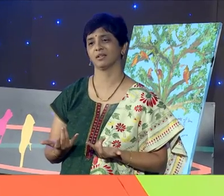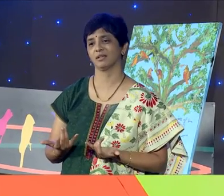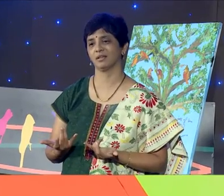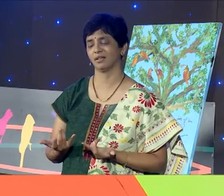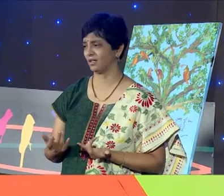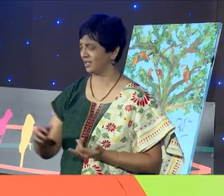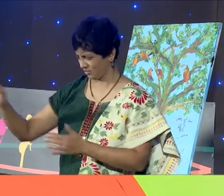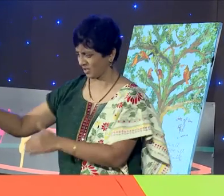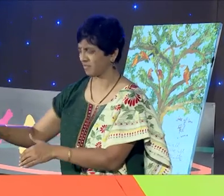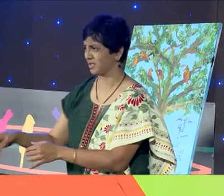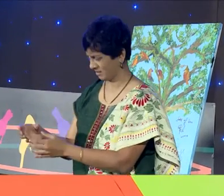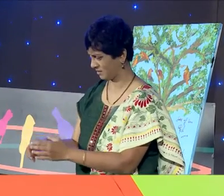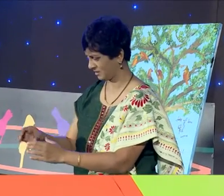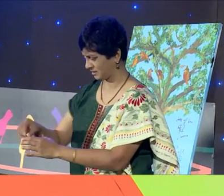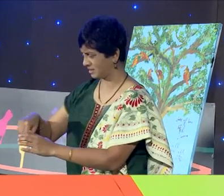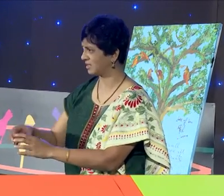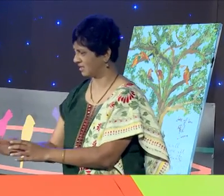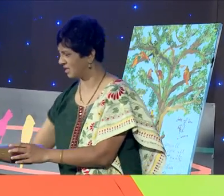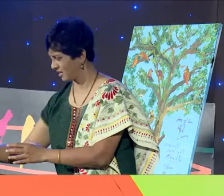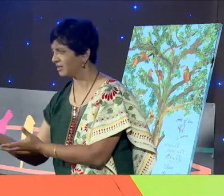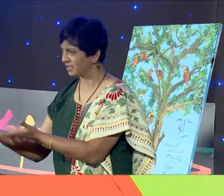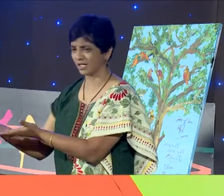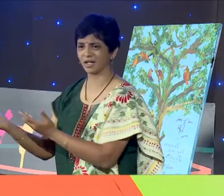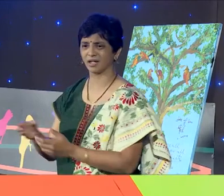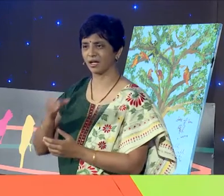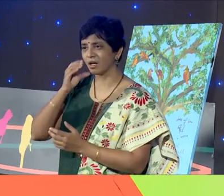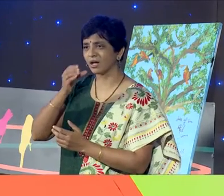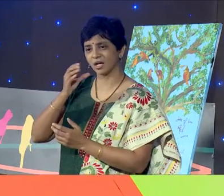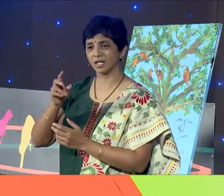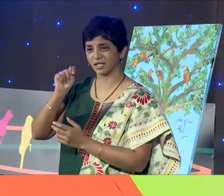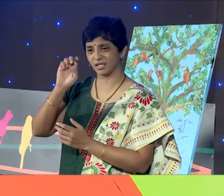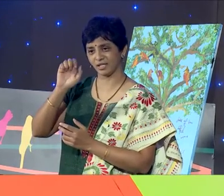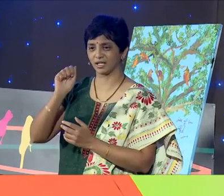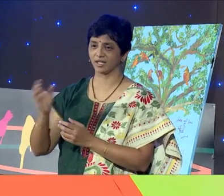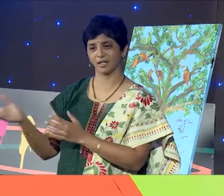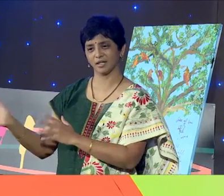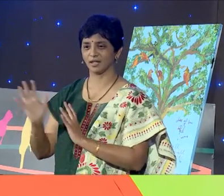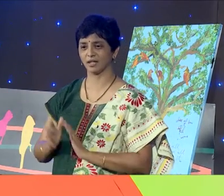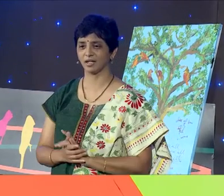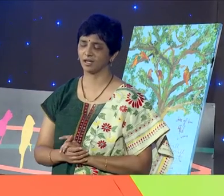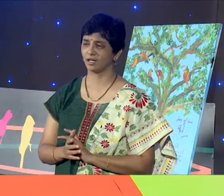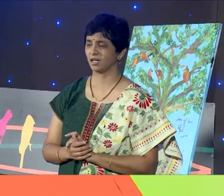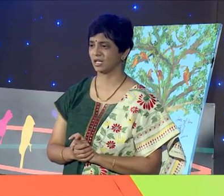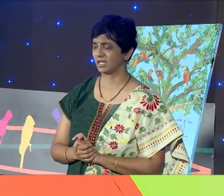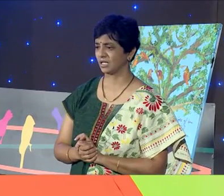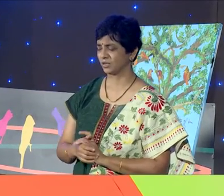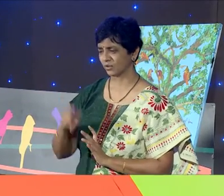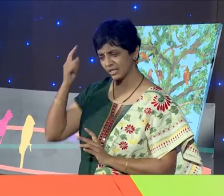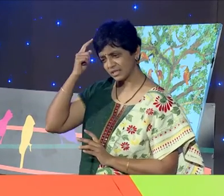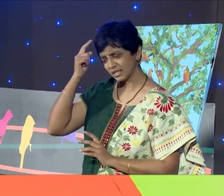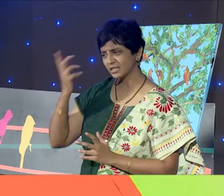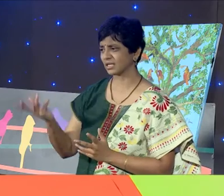में चाय की टपरी थी, स्ट्रीट होकर था मैं, गटर के बाजू में नगर पालिका के पीछे गटर बहती थी, वहीं सामने दुकान लगाता था, चाय